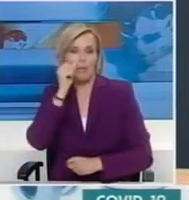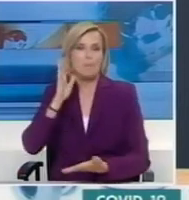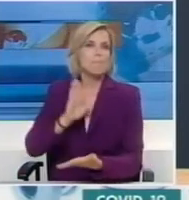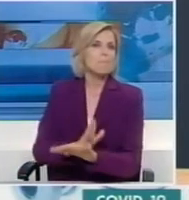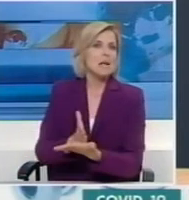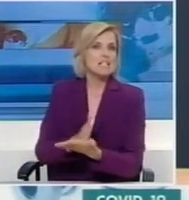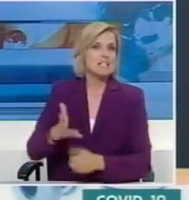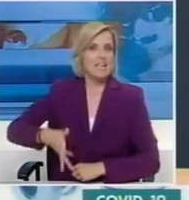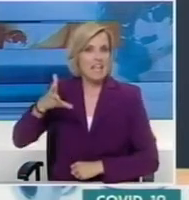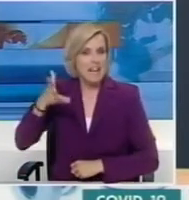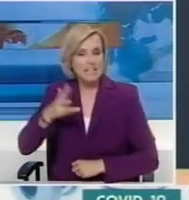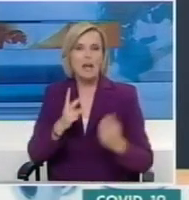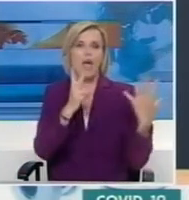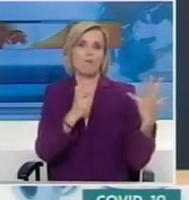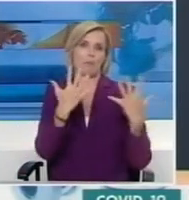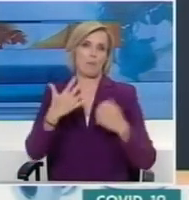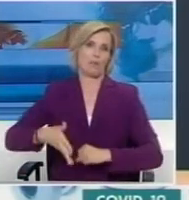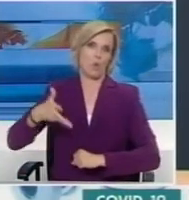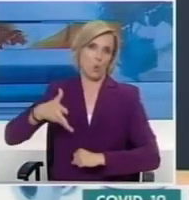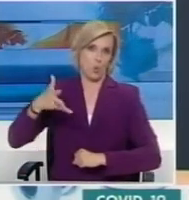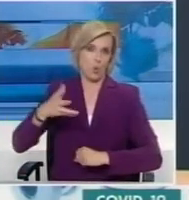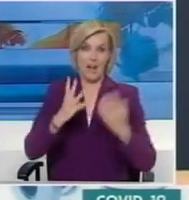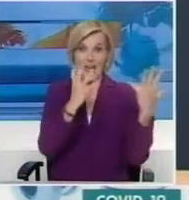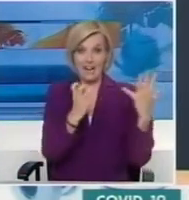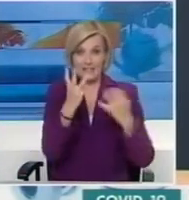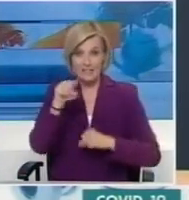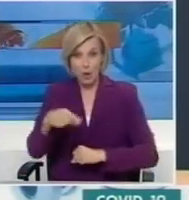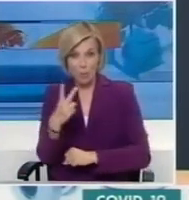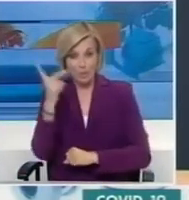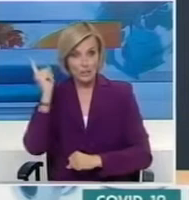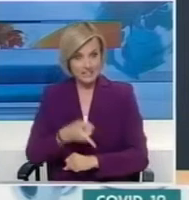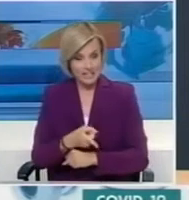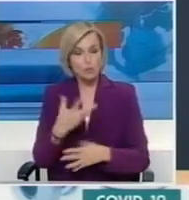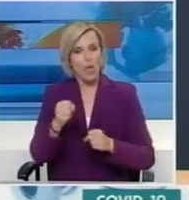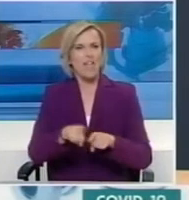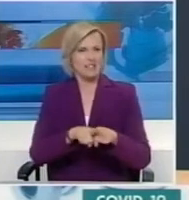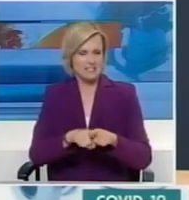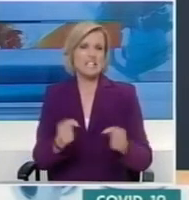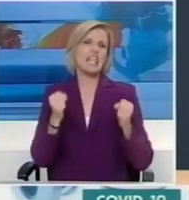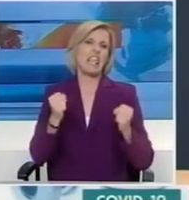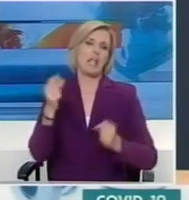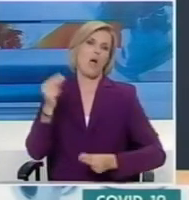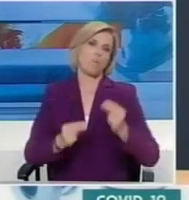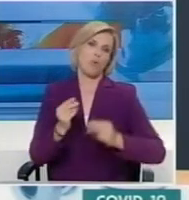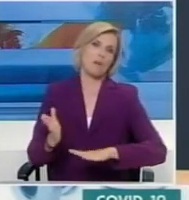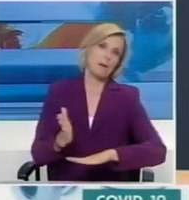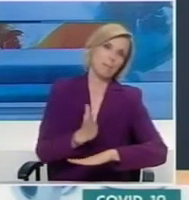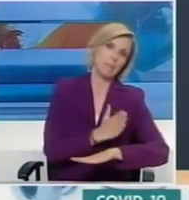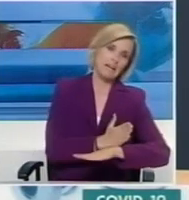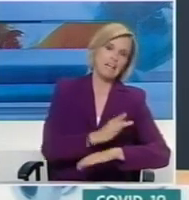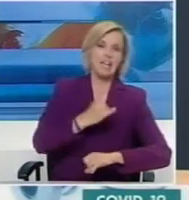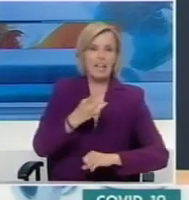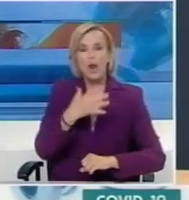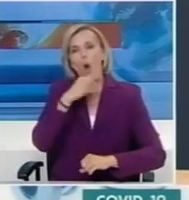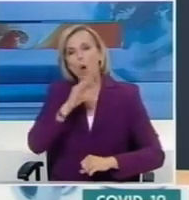θανόντων συμπολιτών μας ήταν τα 75 έτη και το 93,2% είχε κάποιο υποκείμενο νόσημα ή και